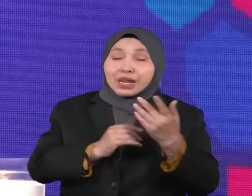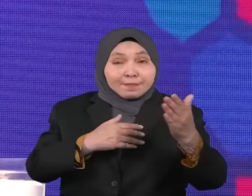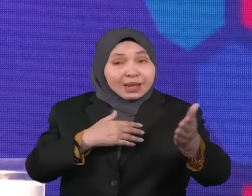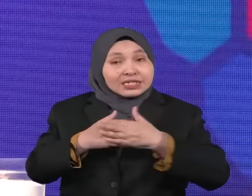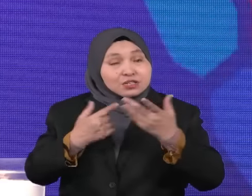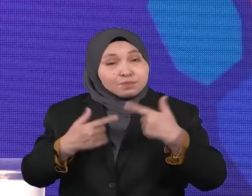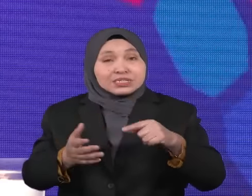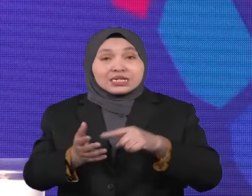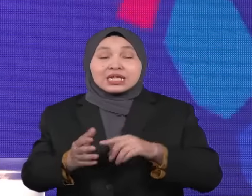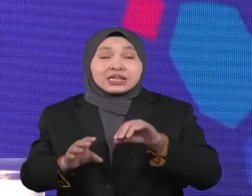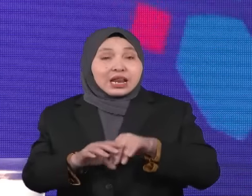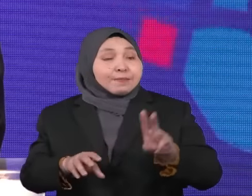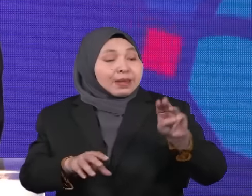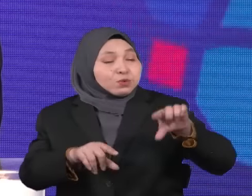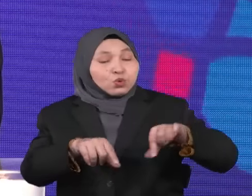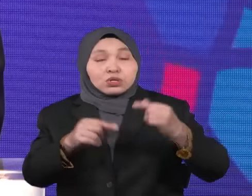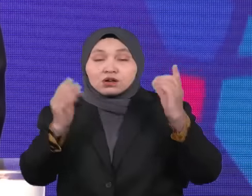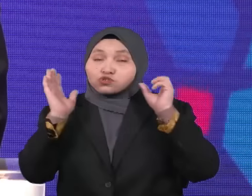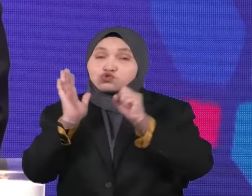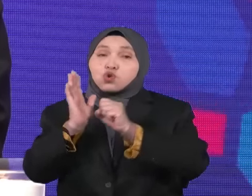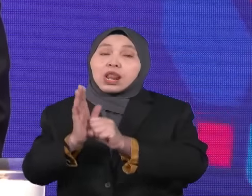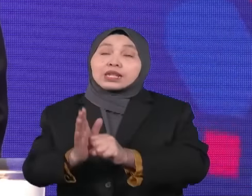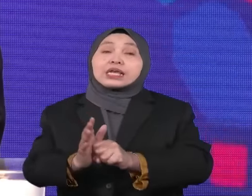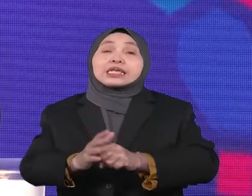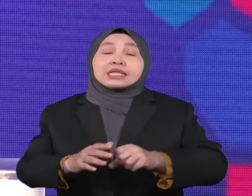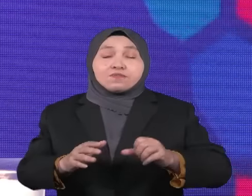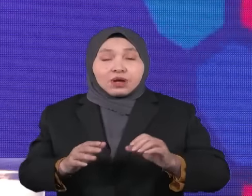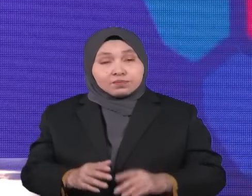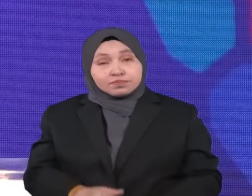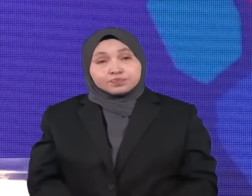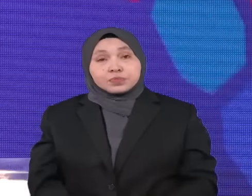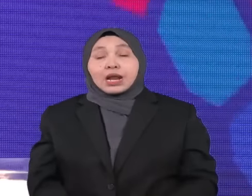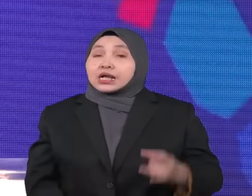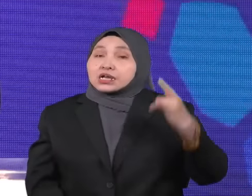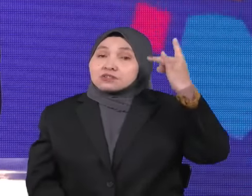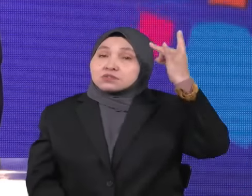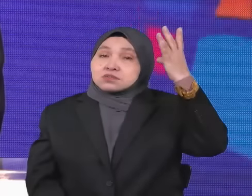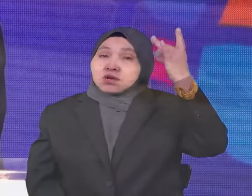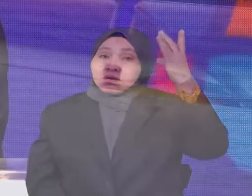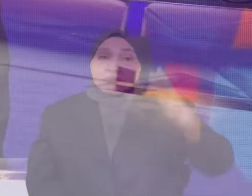selepas ini dalam My Quran Time. Quran, Salat, Infaq. InsyaAllah.